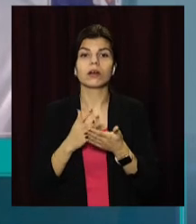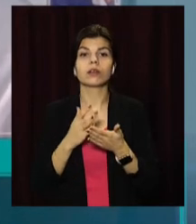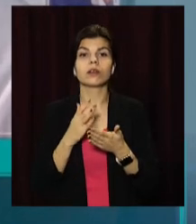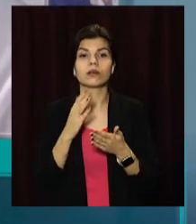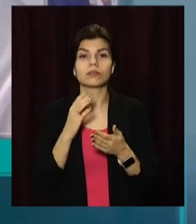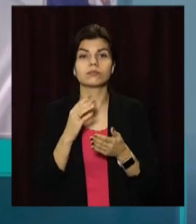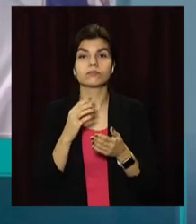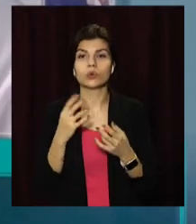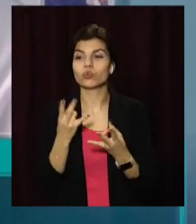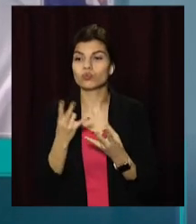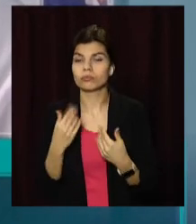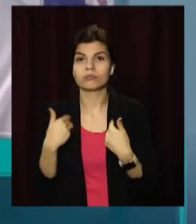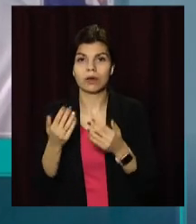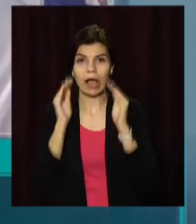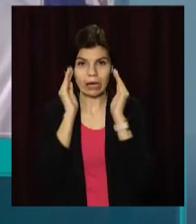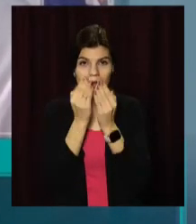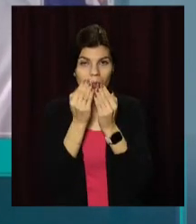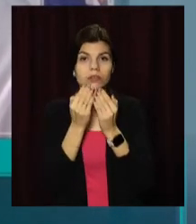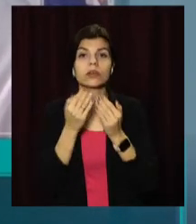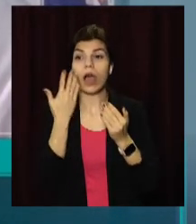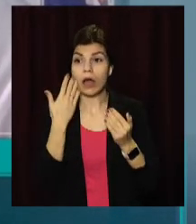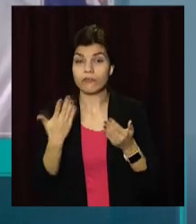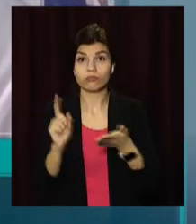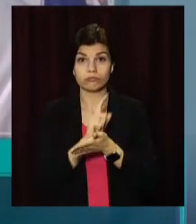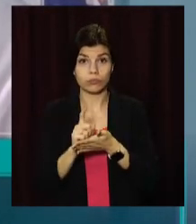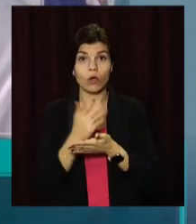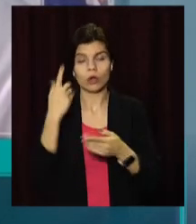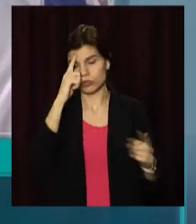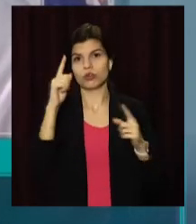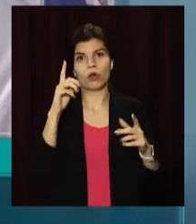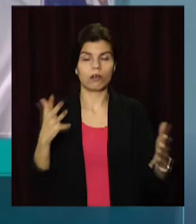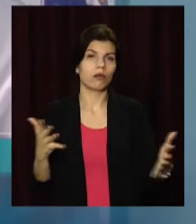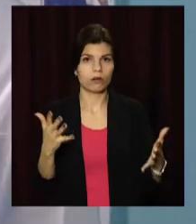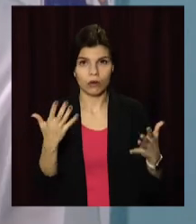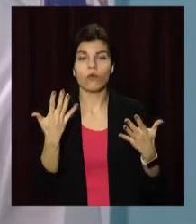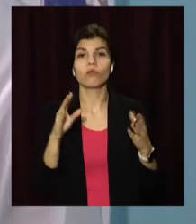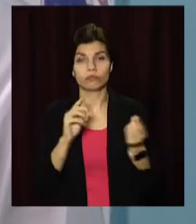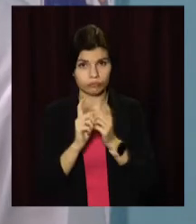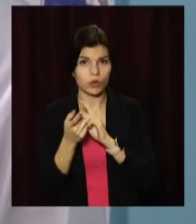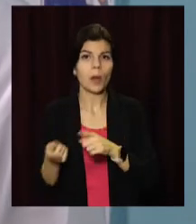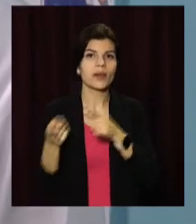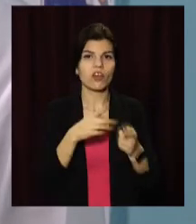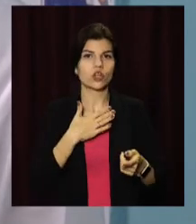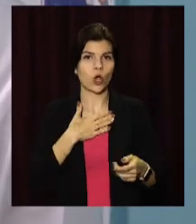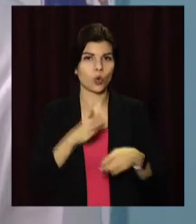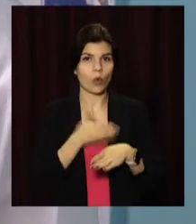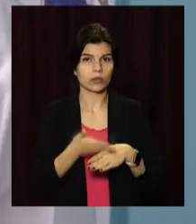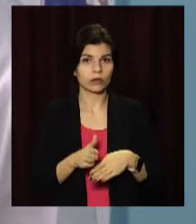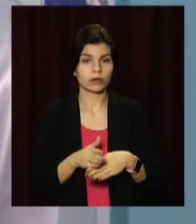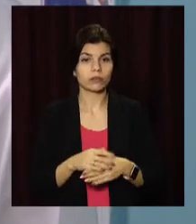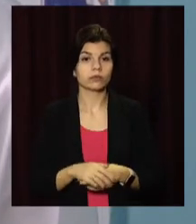реанимации проводилась интенсивная терапия. После стабилизации его состояния, выведения его из шока, он был переведен в наше отделение.